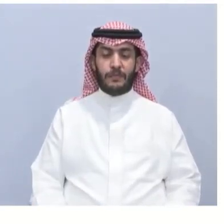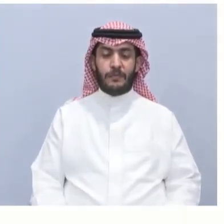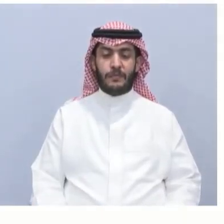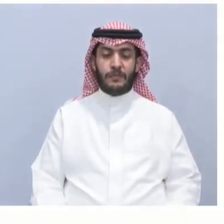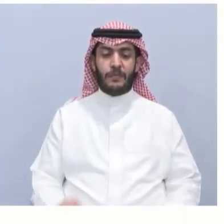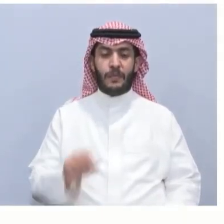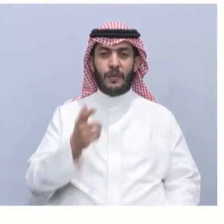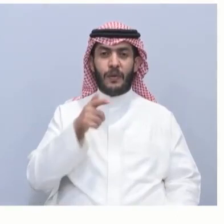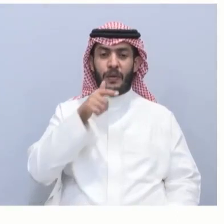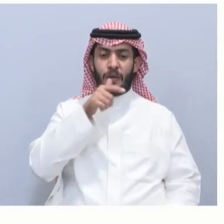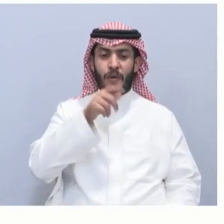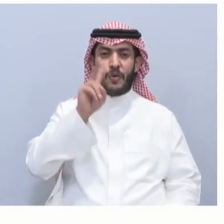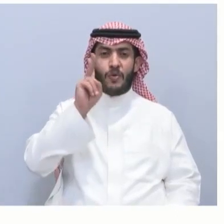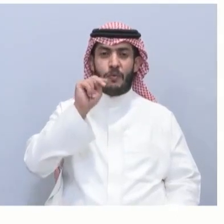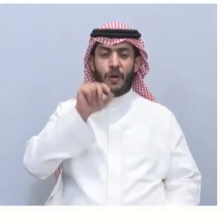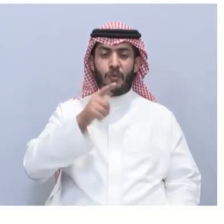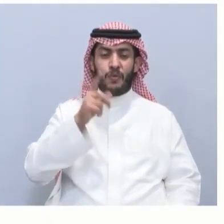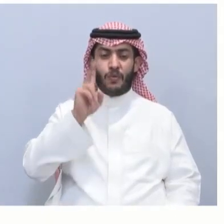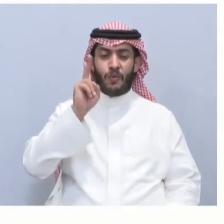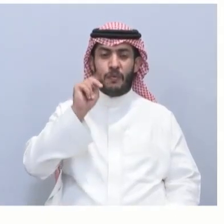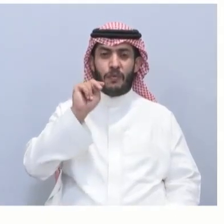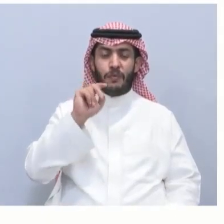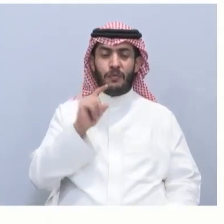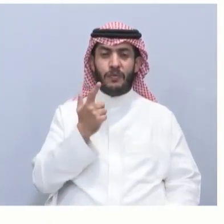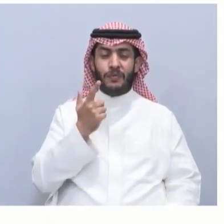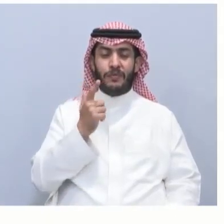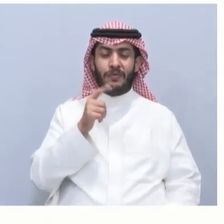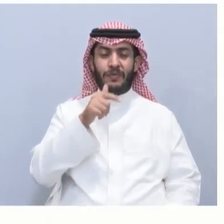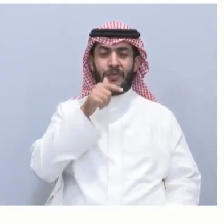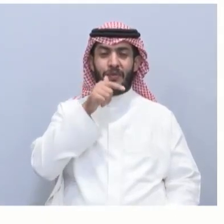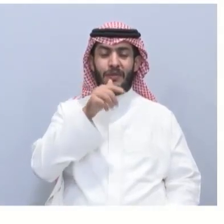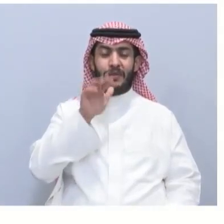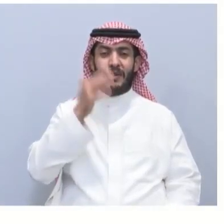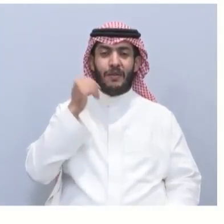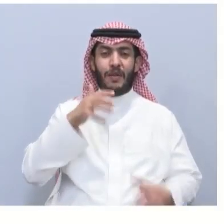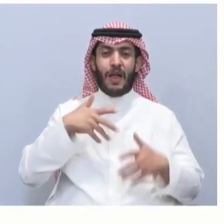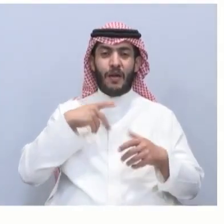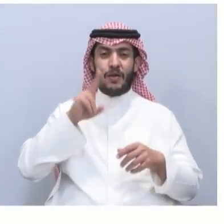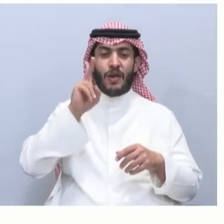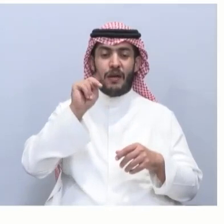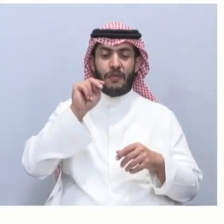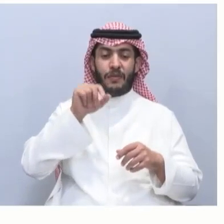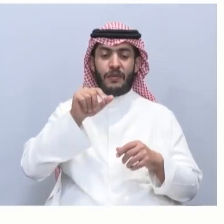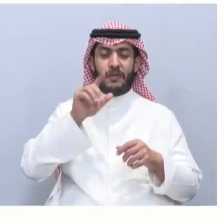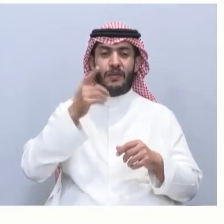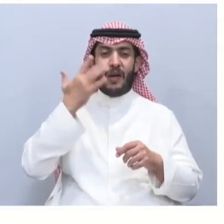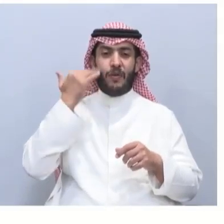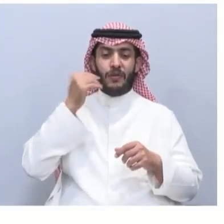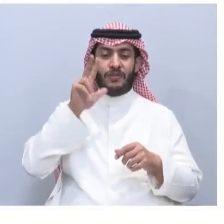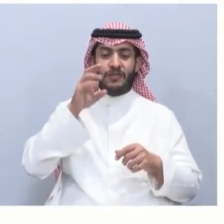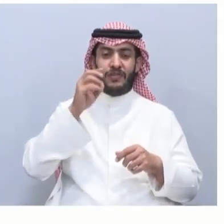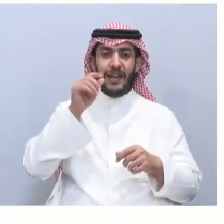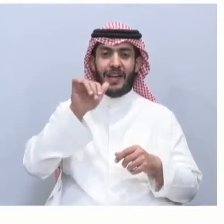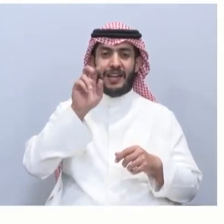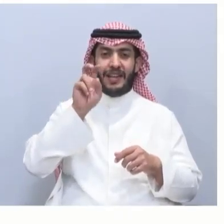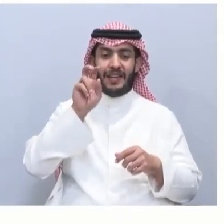ما هذان اليومان قالوا كنا نلعب فيهما في الجاهليه